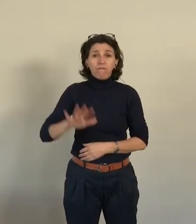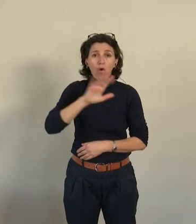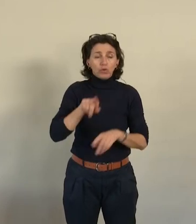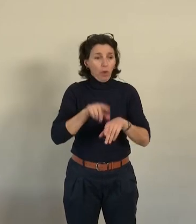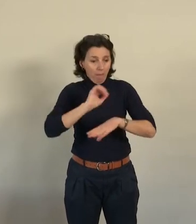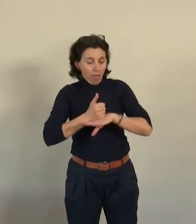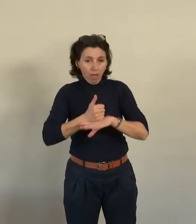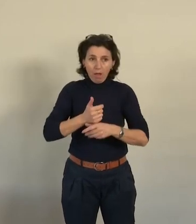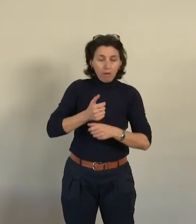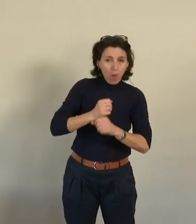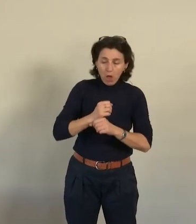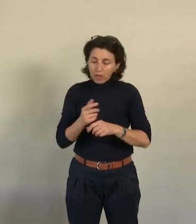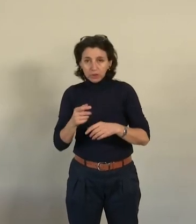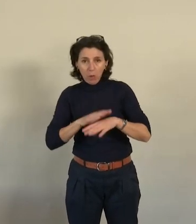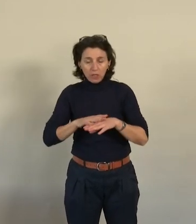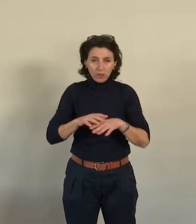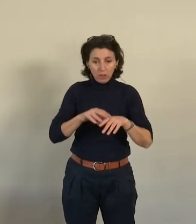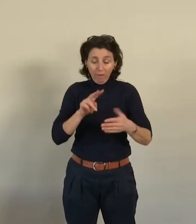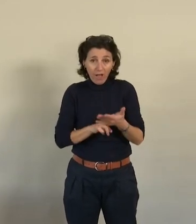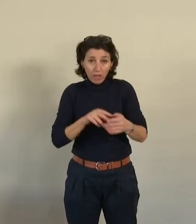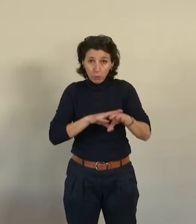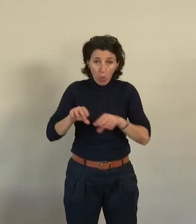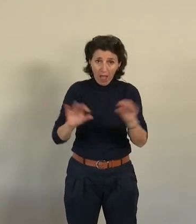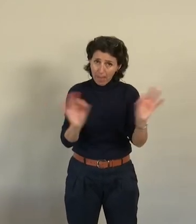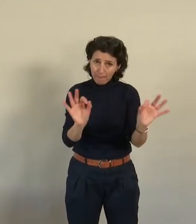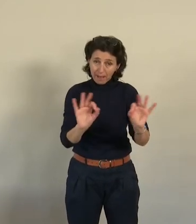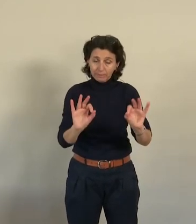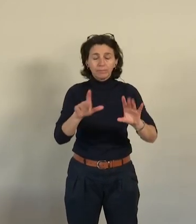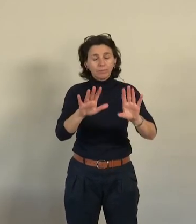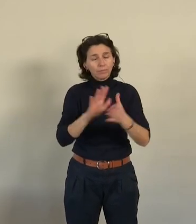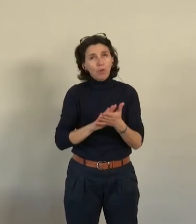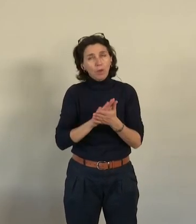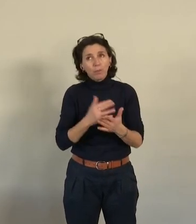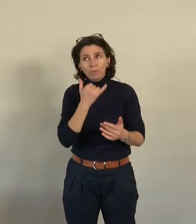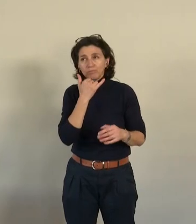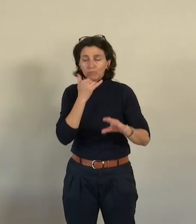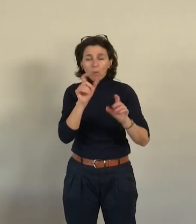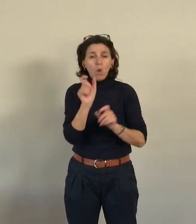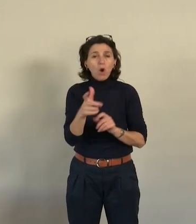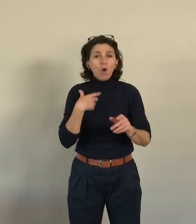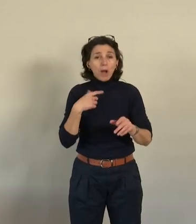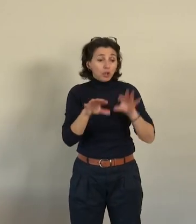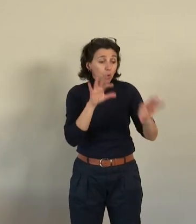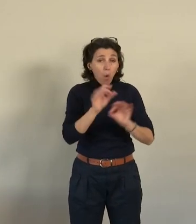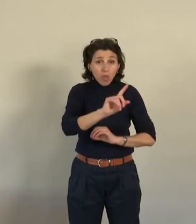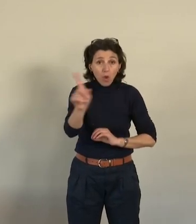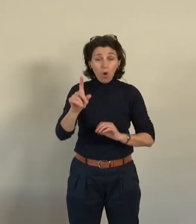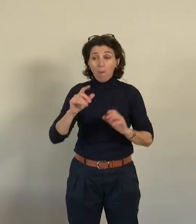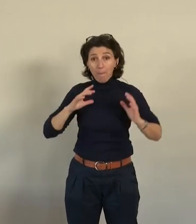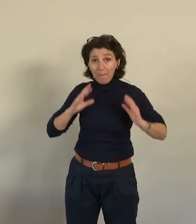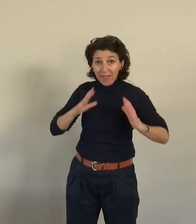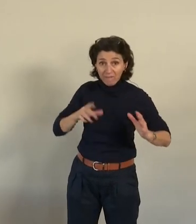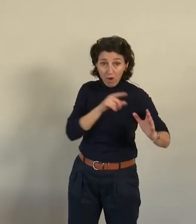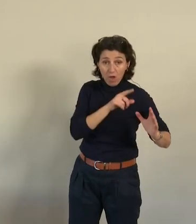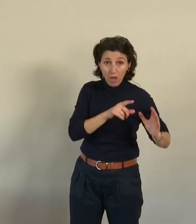fait c'est totalement laissé au au choix enfin pardon c'est pas au choix excusez-moi le terme est pas bon en tout cas l'action des bénévoles et non pas le